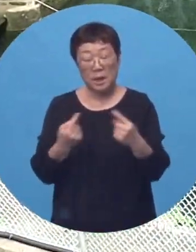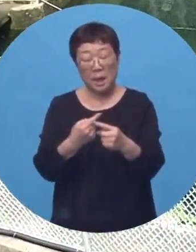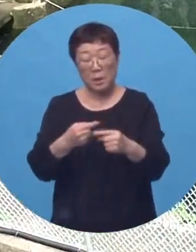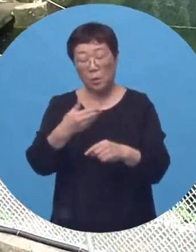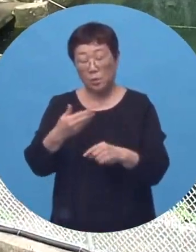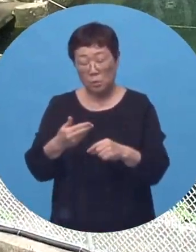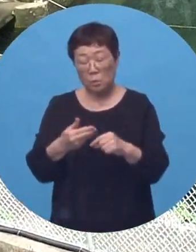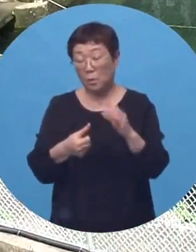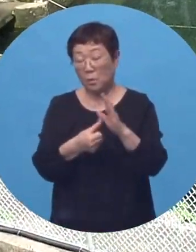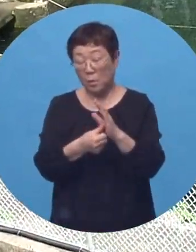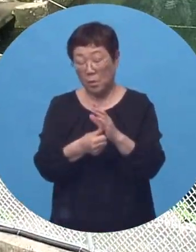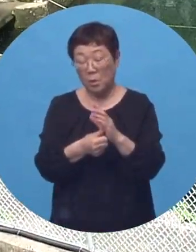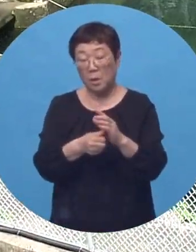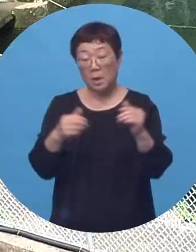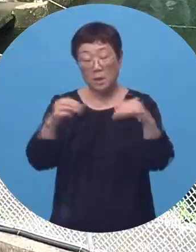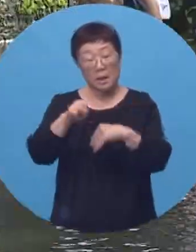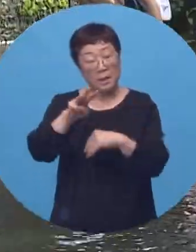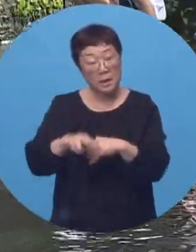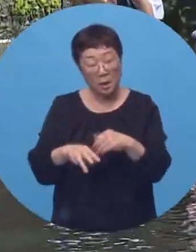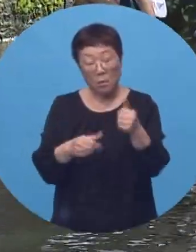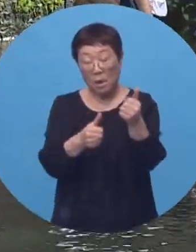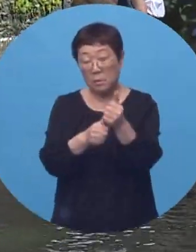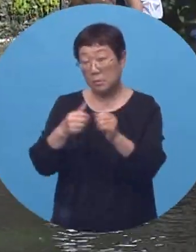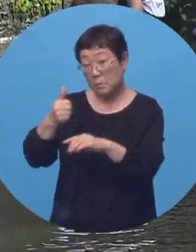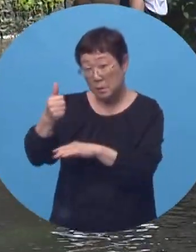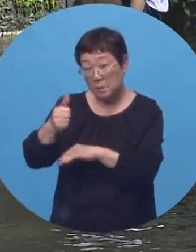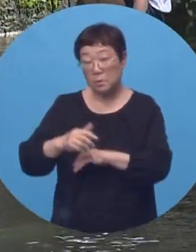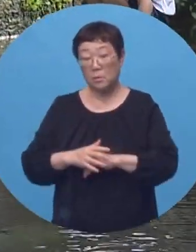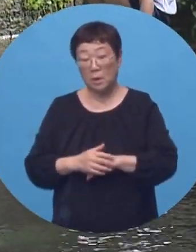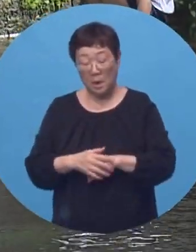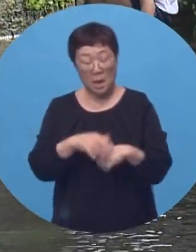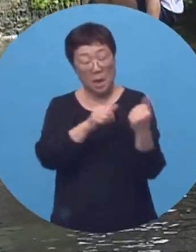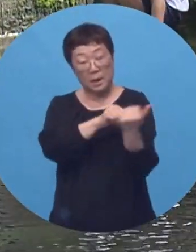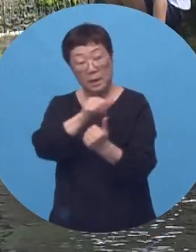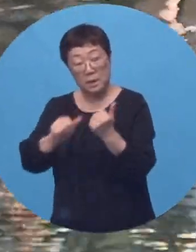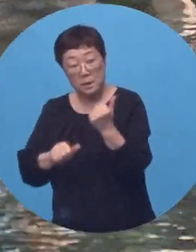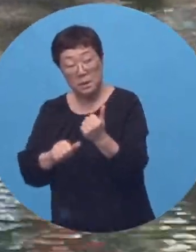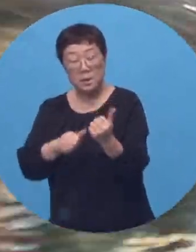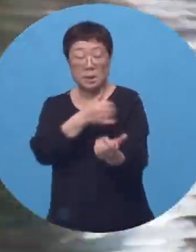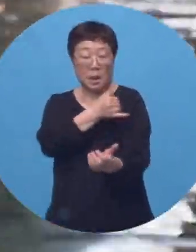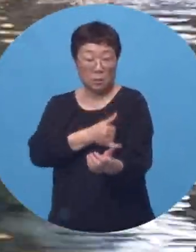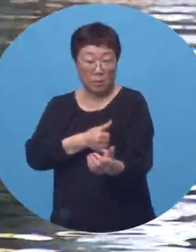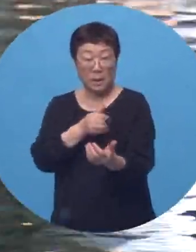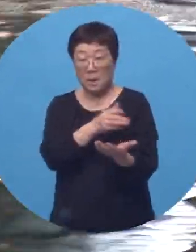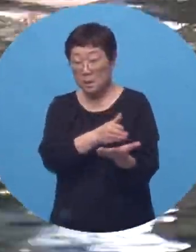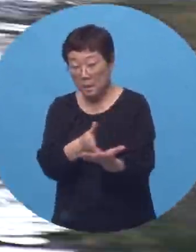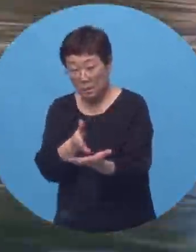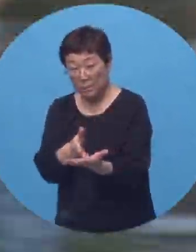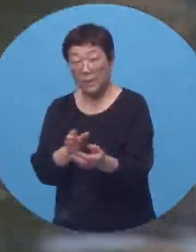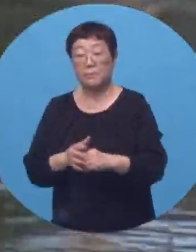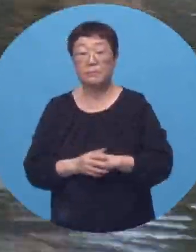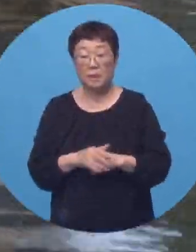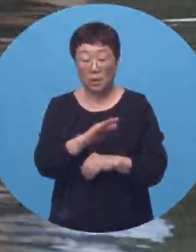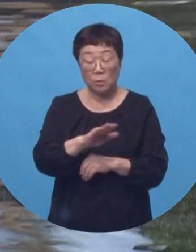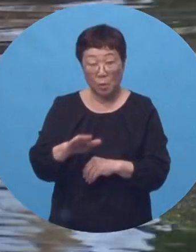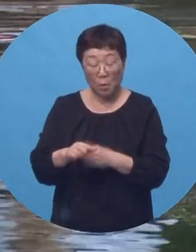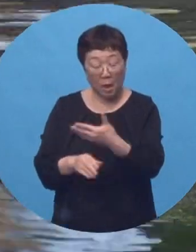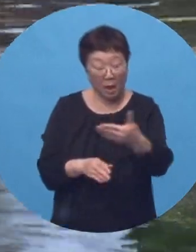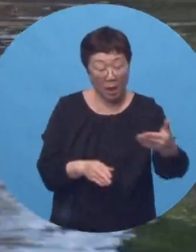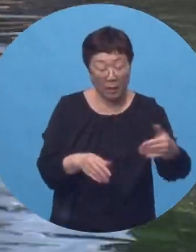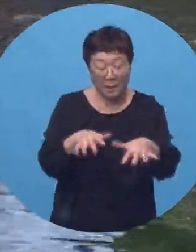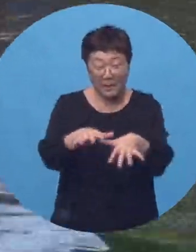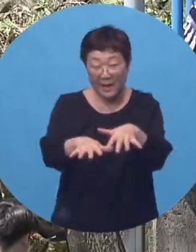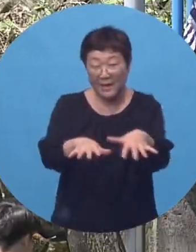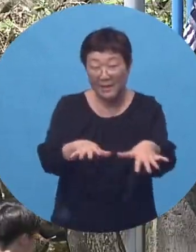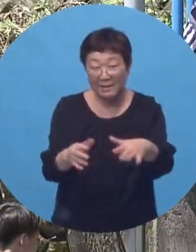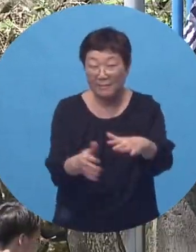谷川浩一副理事長が歴史や役割などについて説明。子どもたちは水面に手をつけ